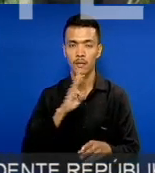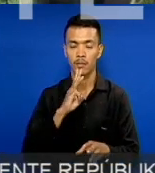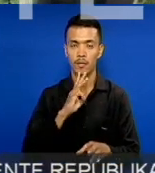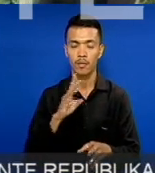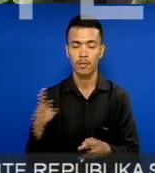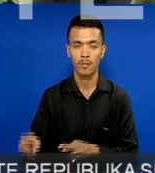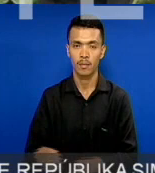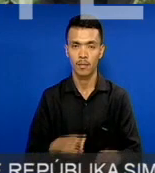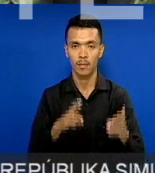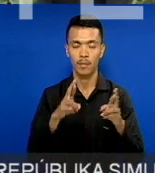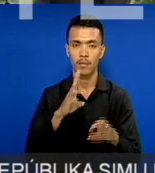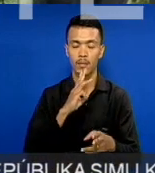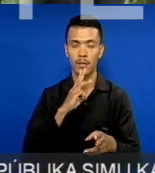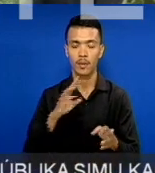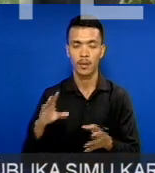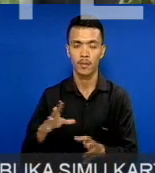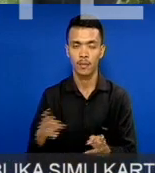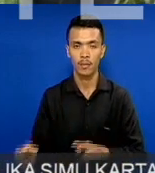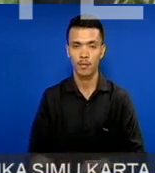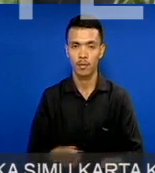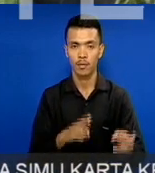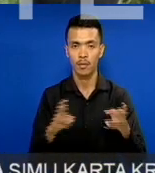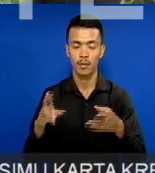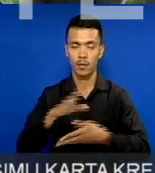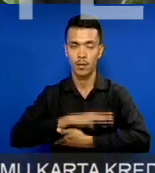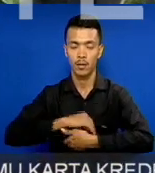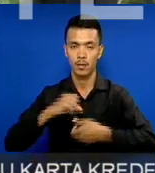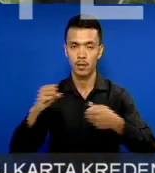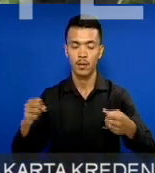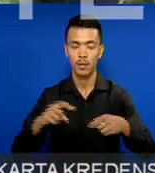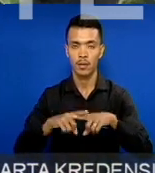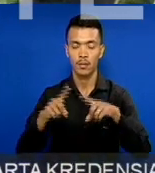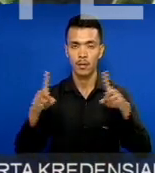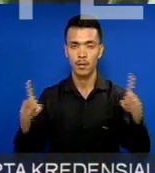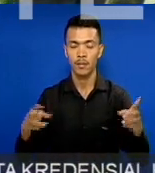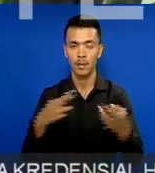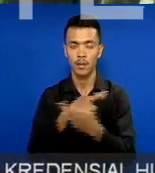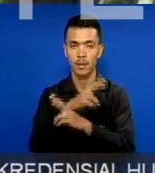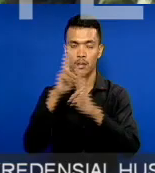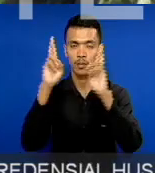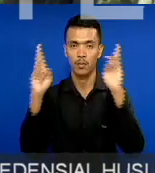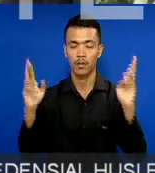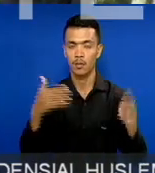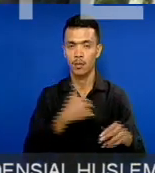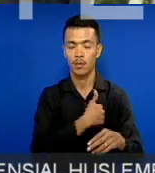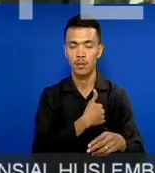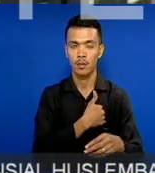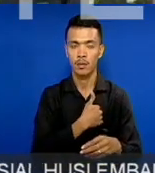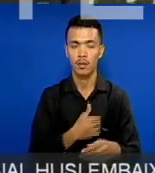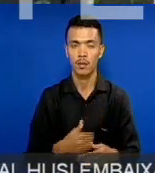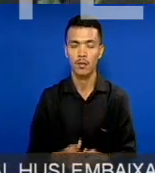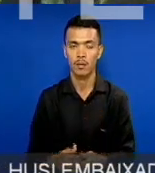komendari agora lao hela mai be nia resultado sida to